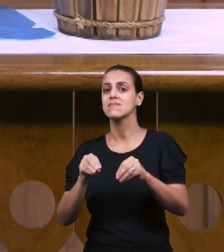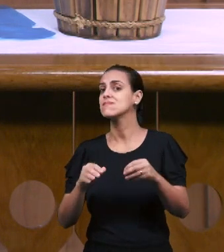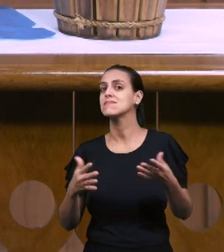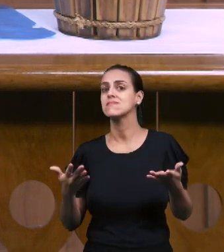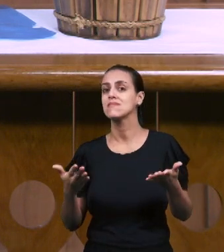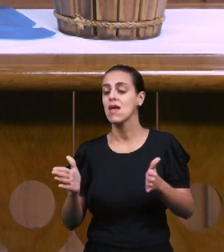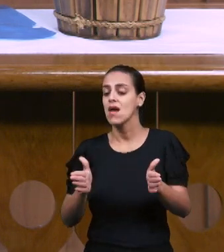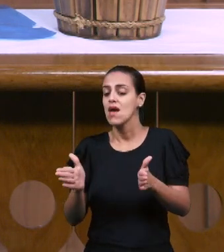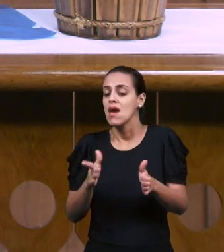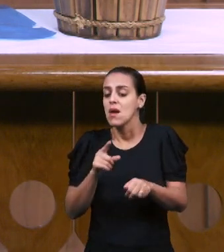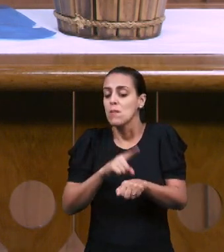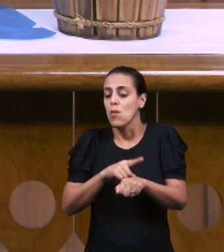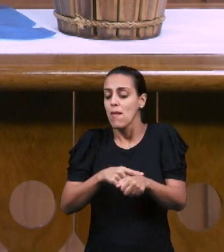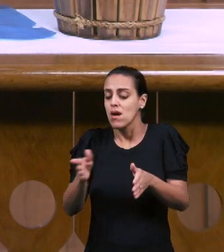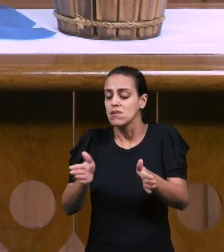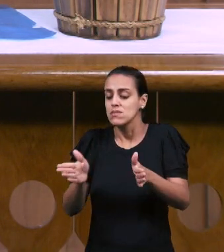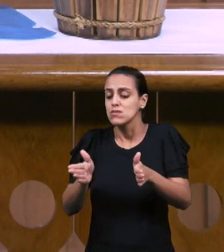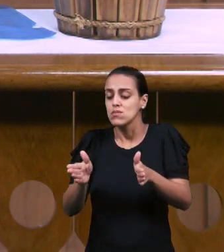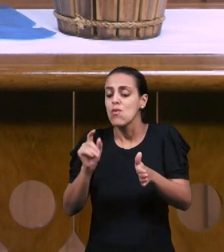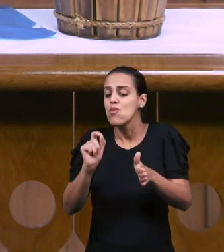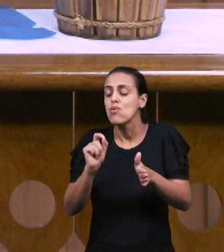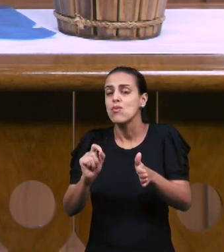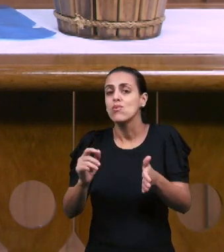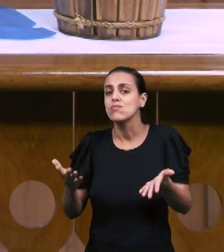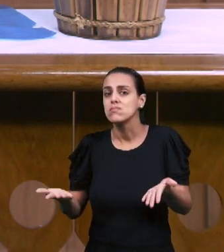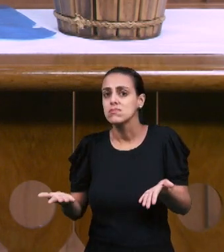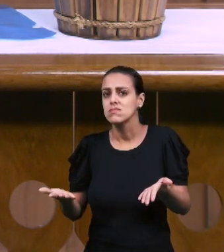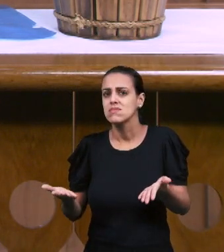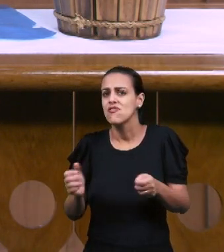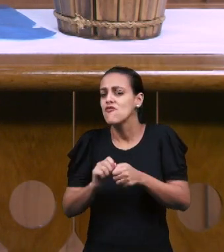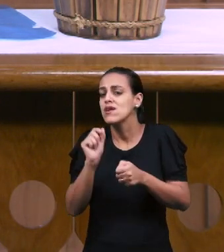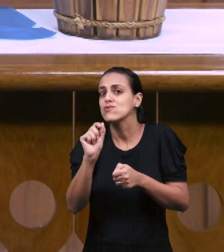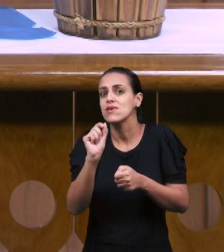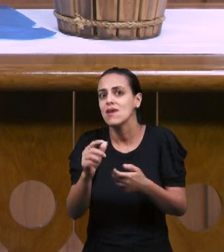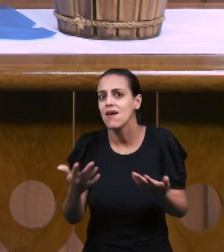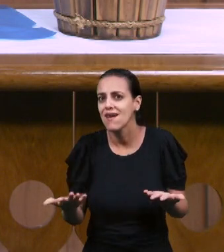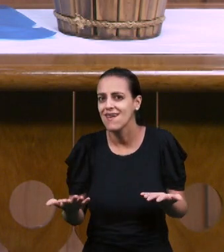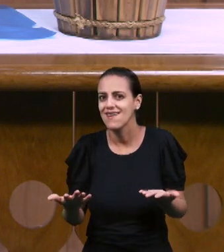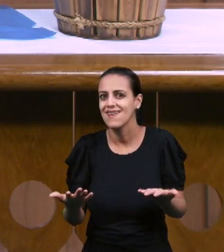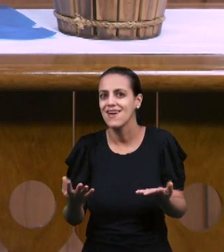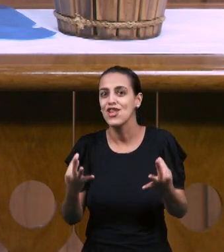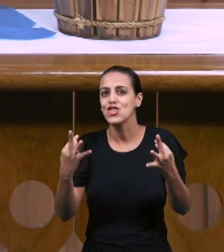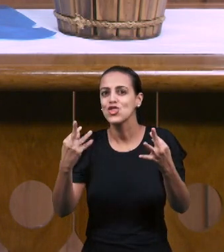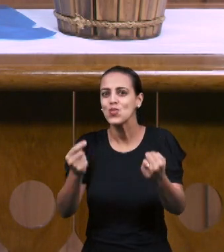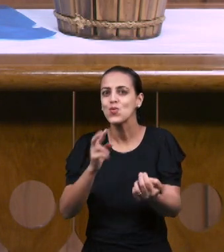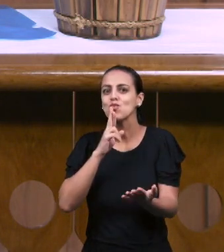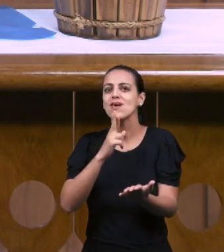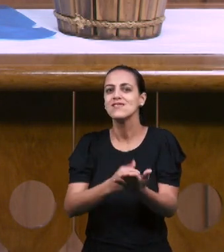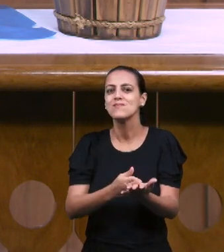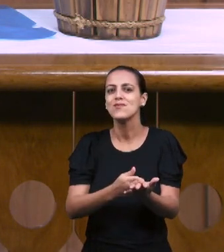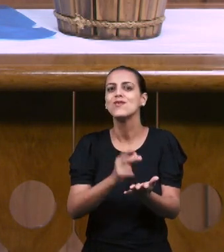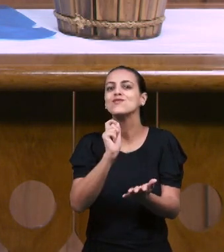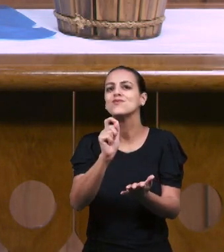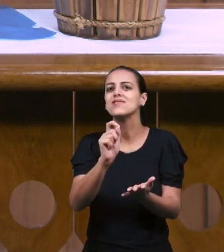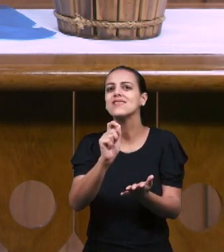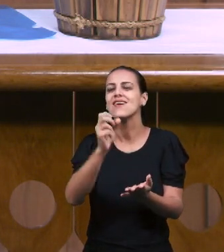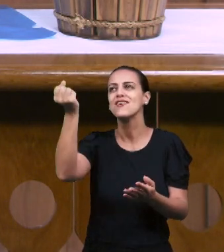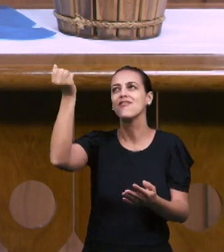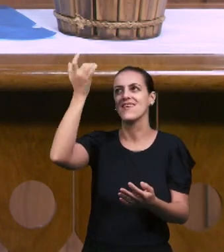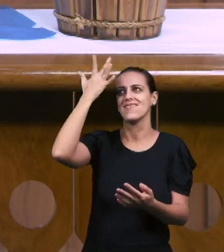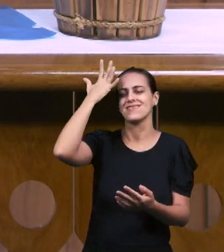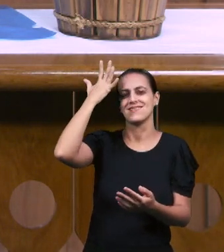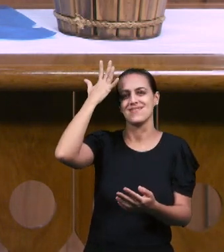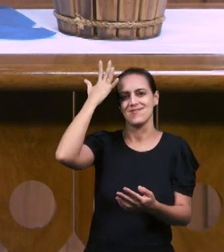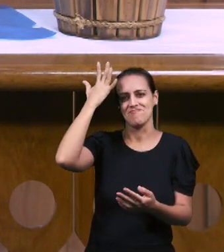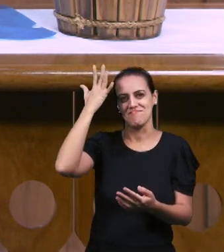moment que nous vivons? Qu'est-ce que nous pouvons faire? Cela est dans la parole révélée. Ce n'est pas